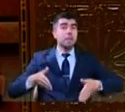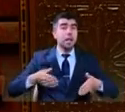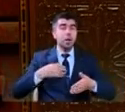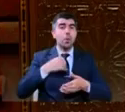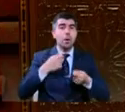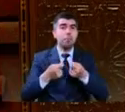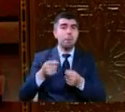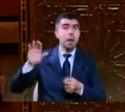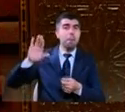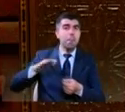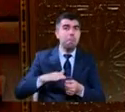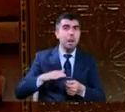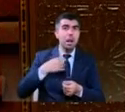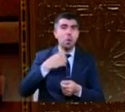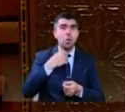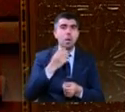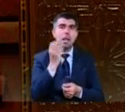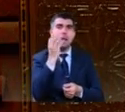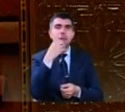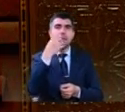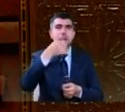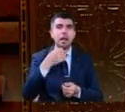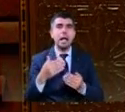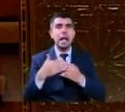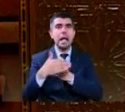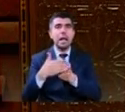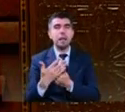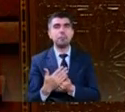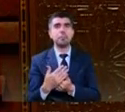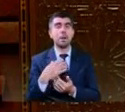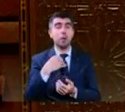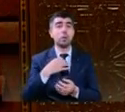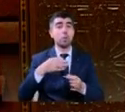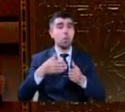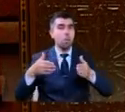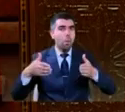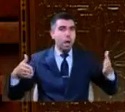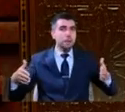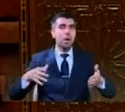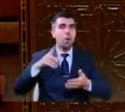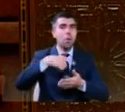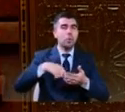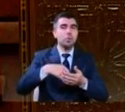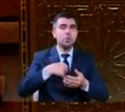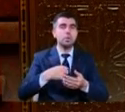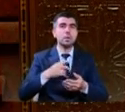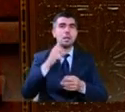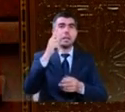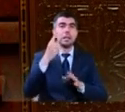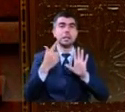بني ملال، وهي إيميل شيل تنغير، واللي بالفعل كاين هناك دراسة ديال التوسيع وديال التحسين على 112